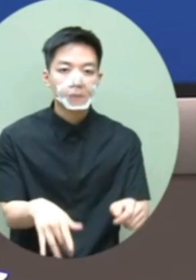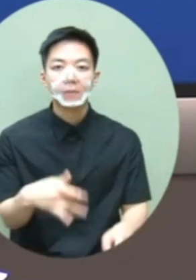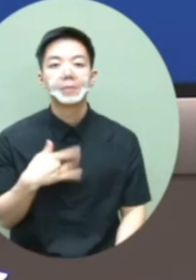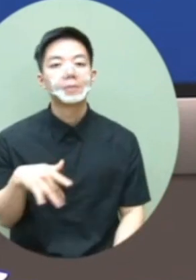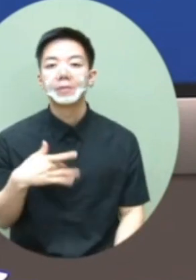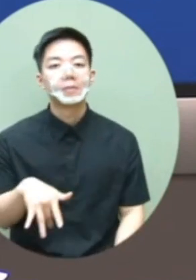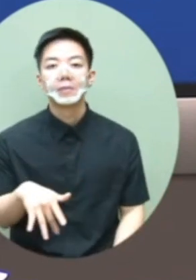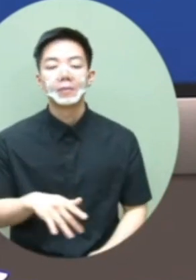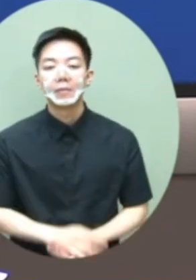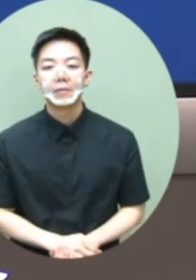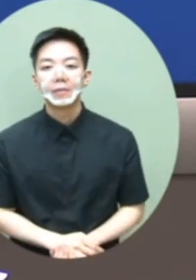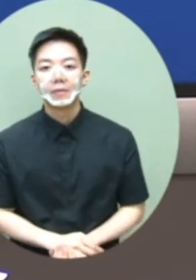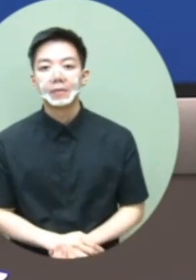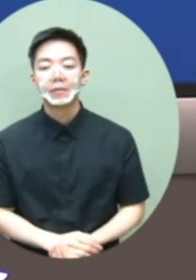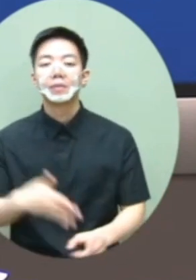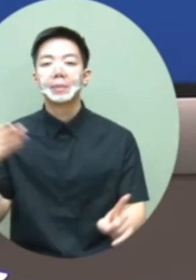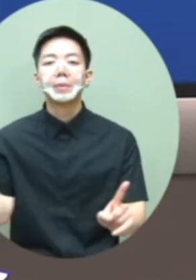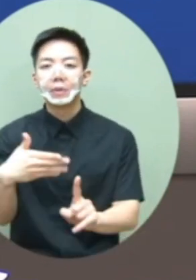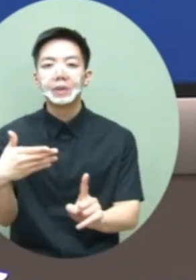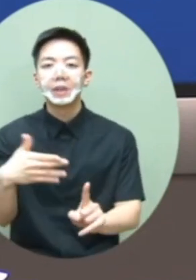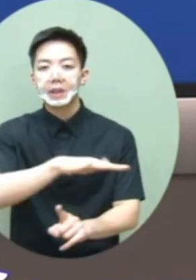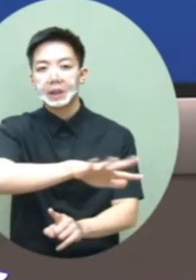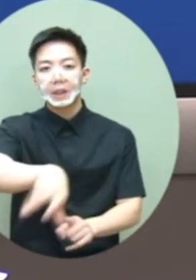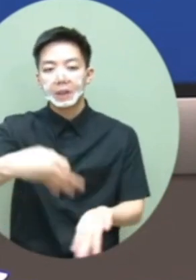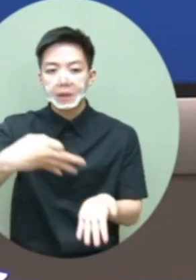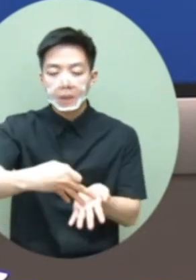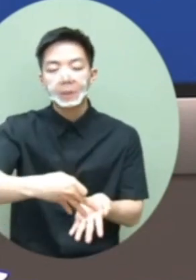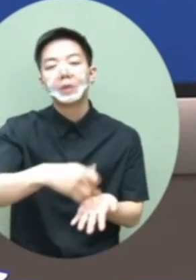我們其實就是要多些人做而已。